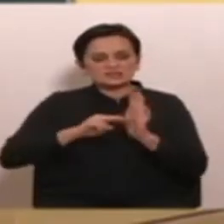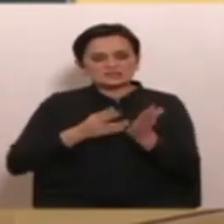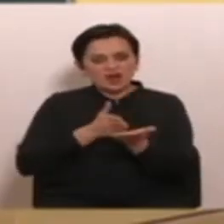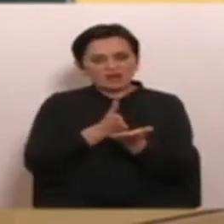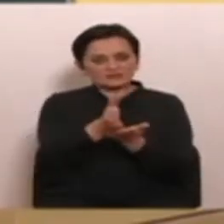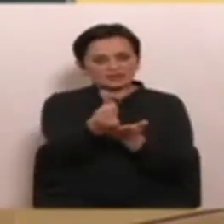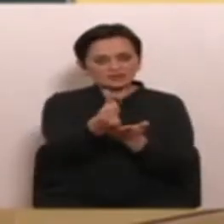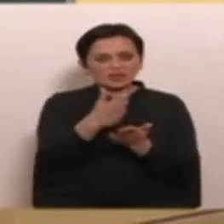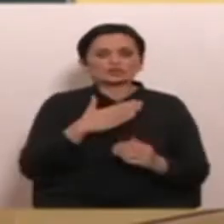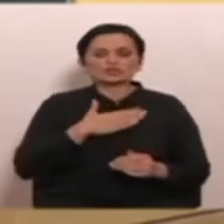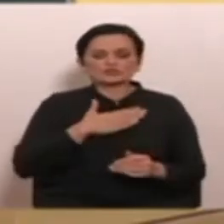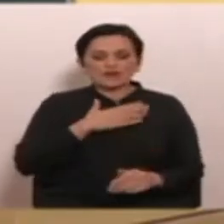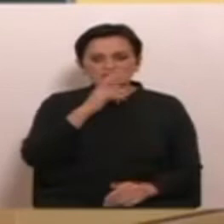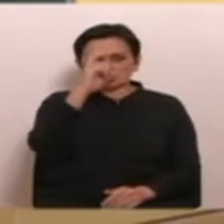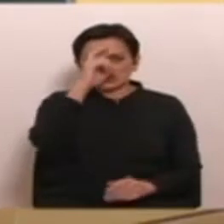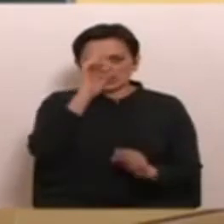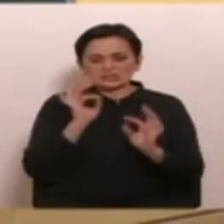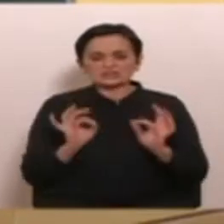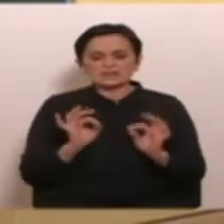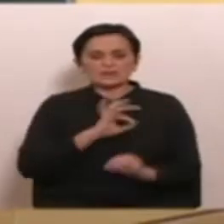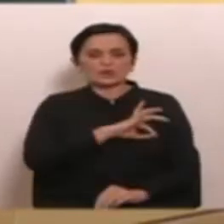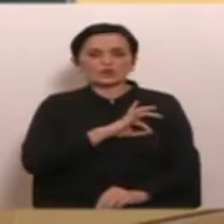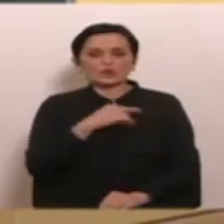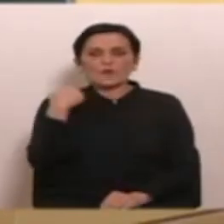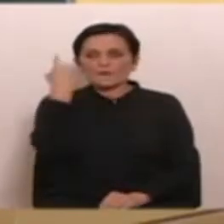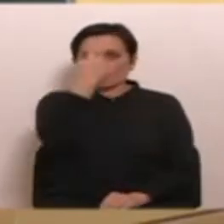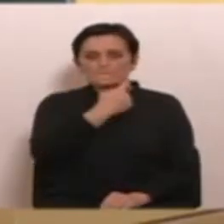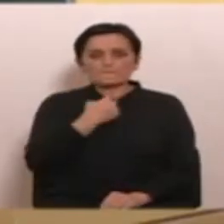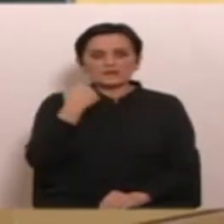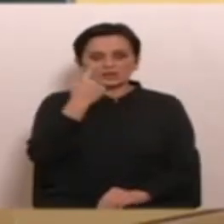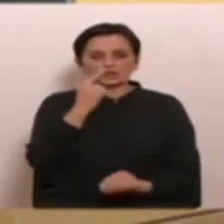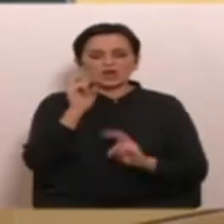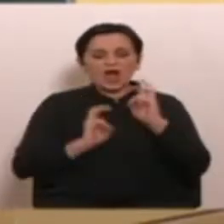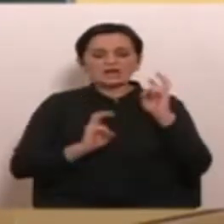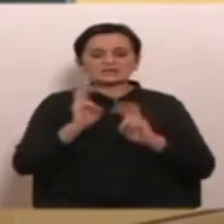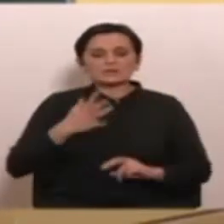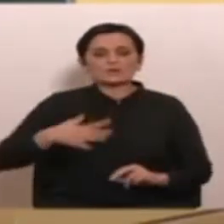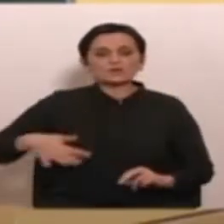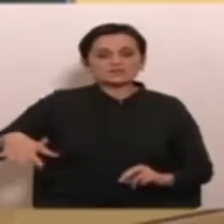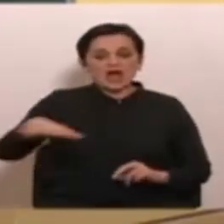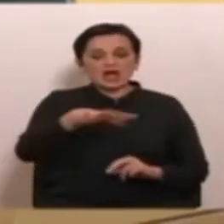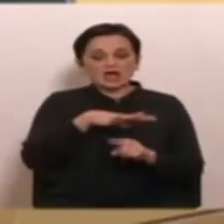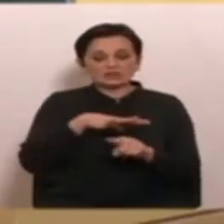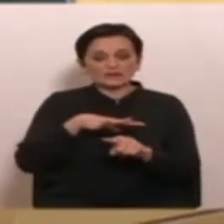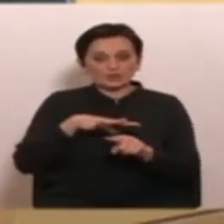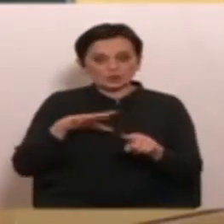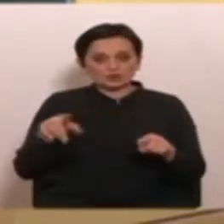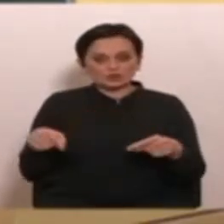ჩვენი საჯარო სამართლის იურიდიული პირი აწარმოეს საქართველოში განახორციელებს.